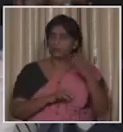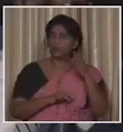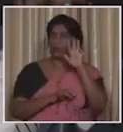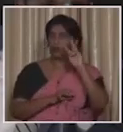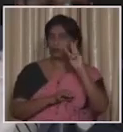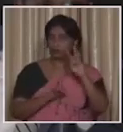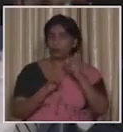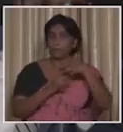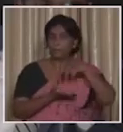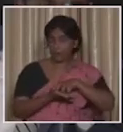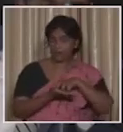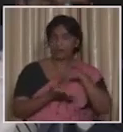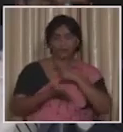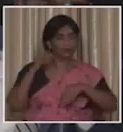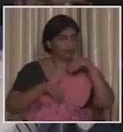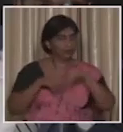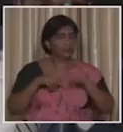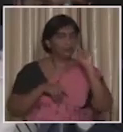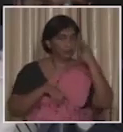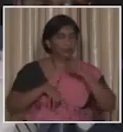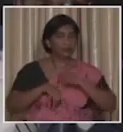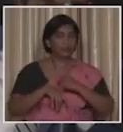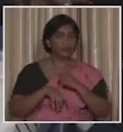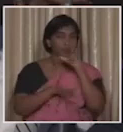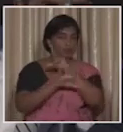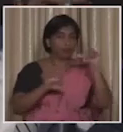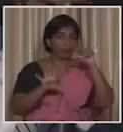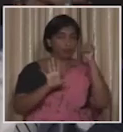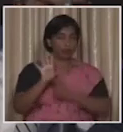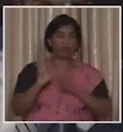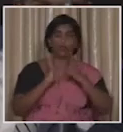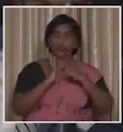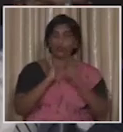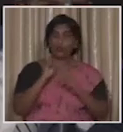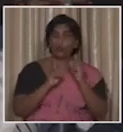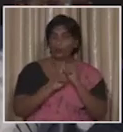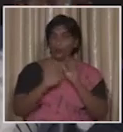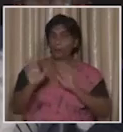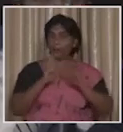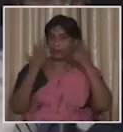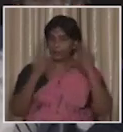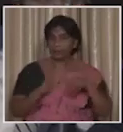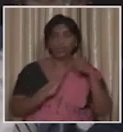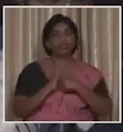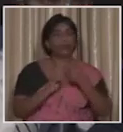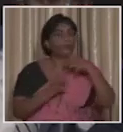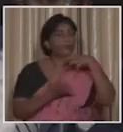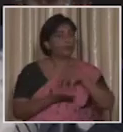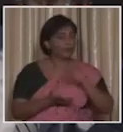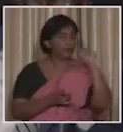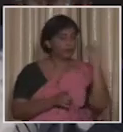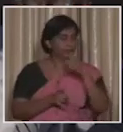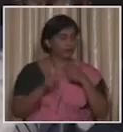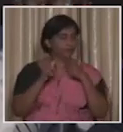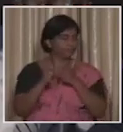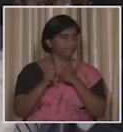1993 පළාත් සභා මැතිවරණයේදී ප්‍රථම වතාවට 17 වසරක එක්සත් ජාතික පක්ෂ පාලනය අවසන් කරන්නට දකුණු පළාතෙන් ඒ ප්‍රථම වෙඩිමුරේ